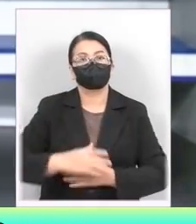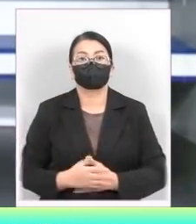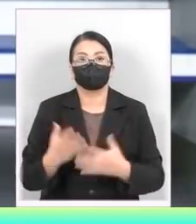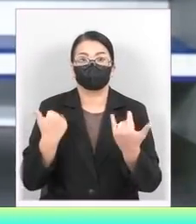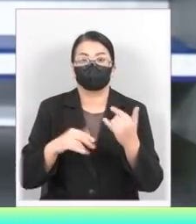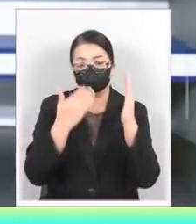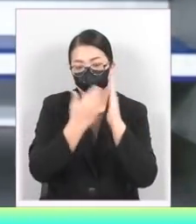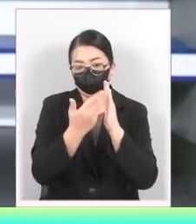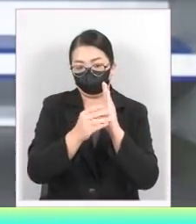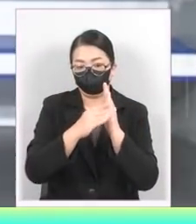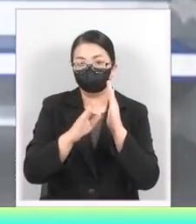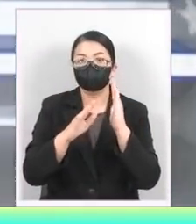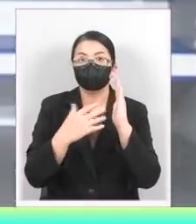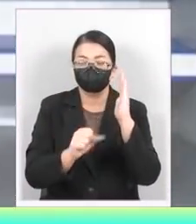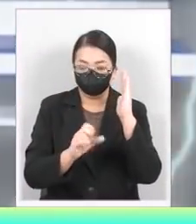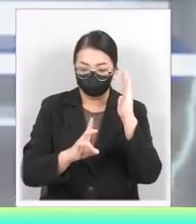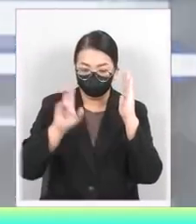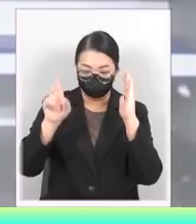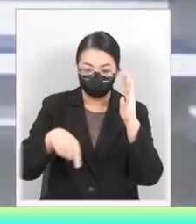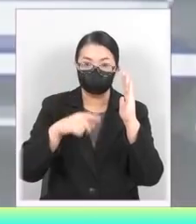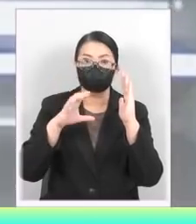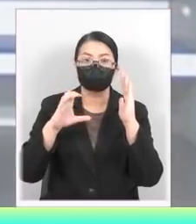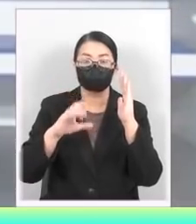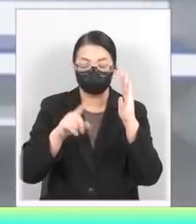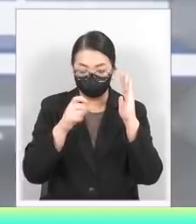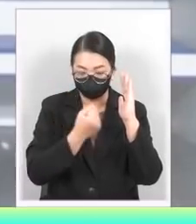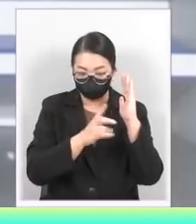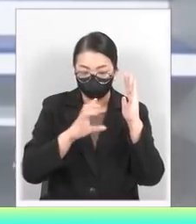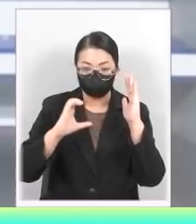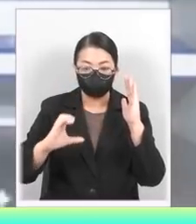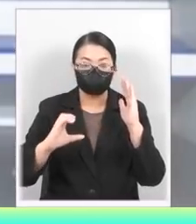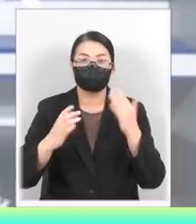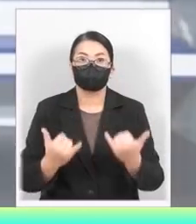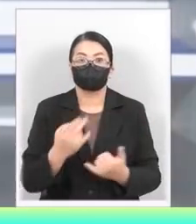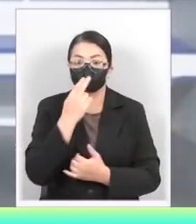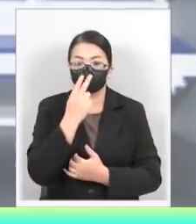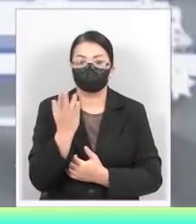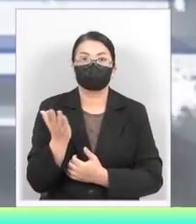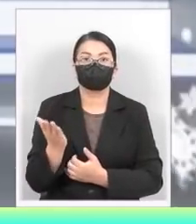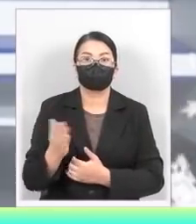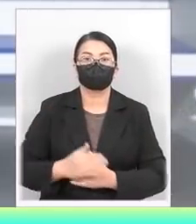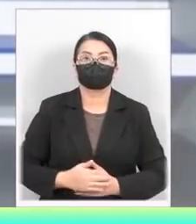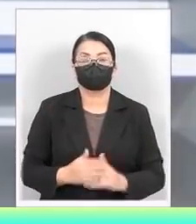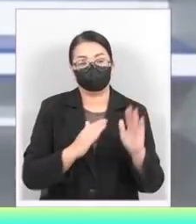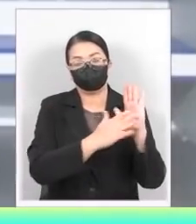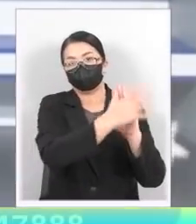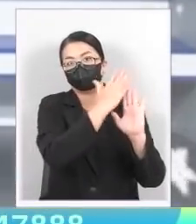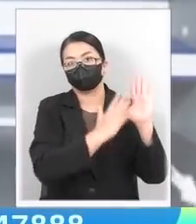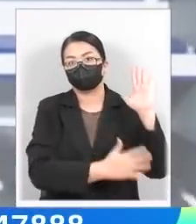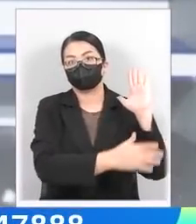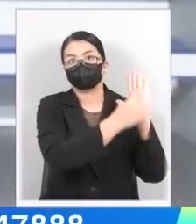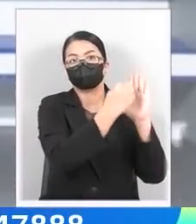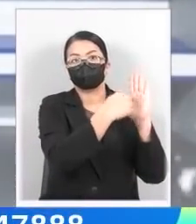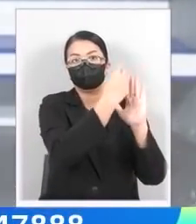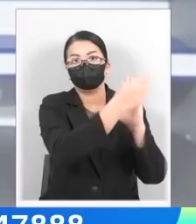ศาเลยนะครับจากลมหนาวประเทศจีนที่แผ่ลงมาปกคลุมในพื้นที่ทางตอนบนของประเทศแล้วนะครับโดยเฉพาะ